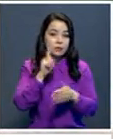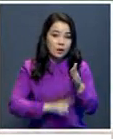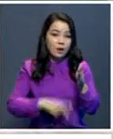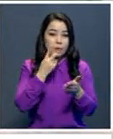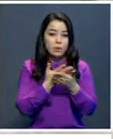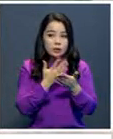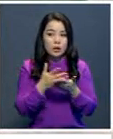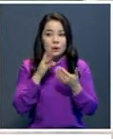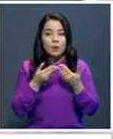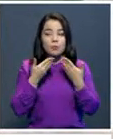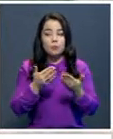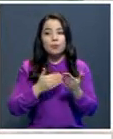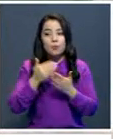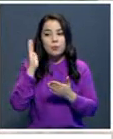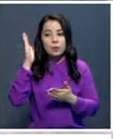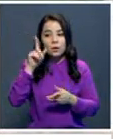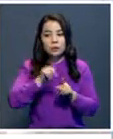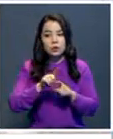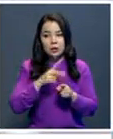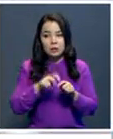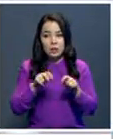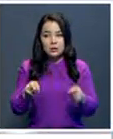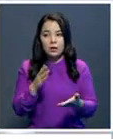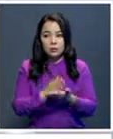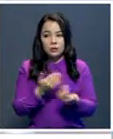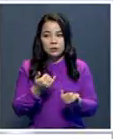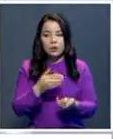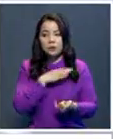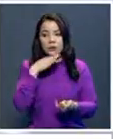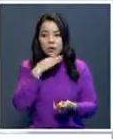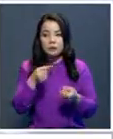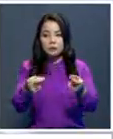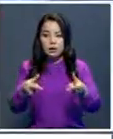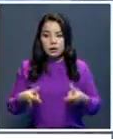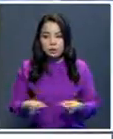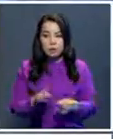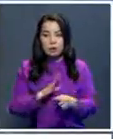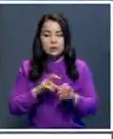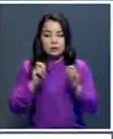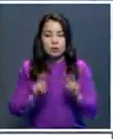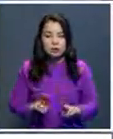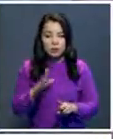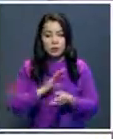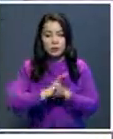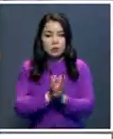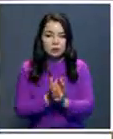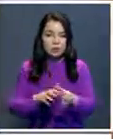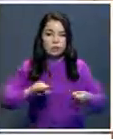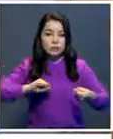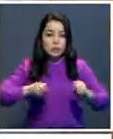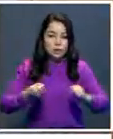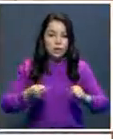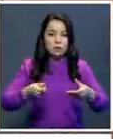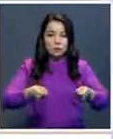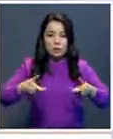ақтасақ, болашақта сұраныстың артатынына күмәніміз жоқ. Соңғы кезеңде ет арнайы қаптамаға салынады. Оның ішіндегі ауа толық шығарылып,